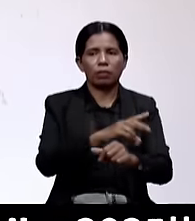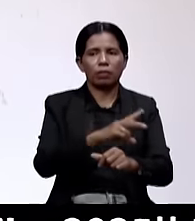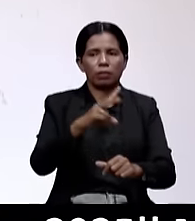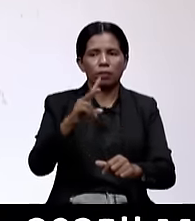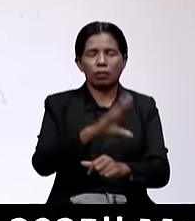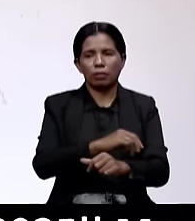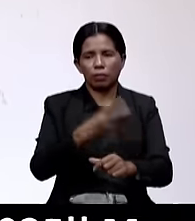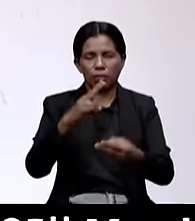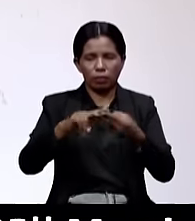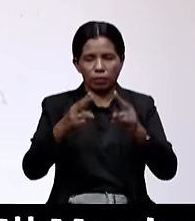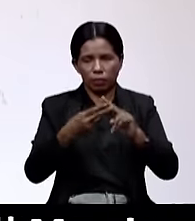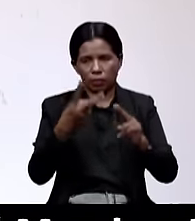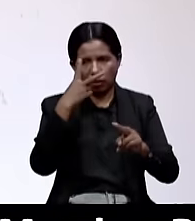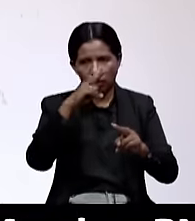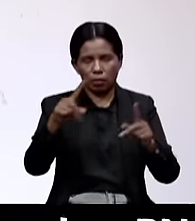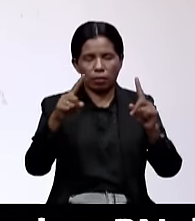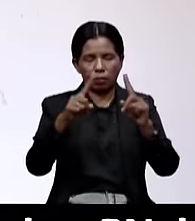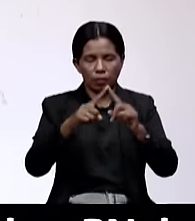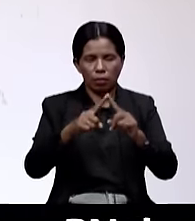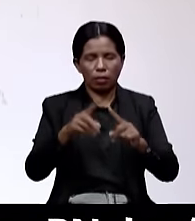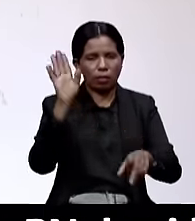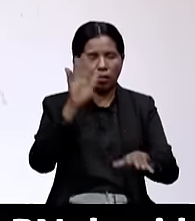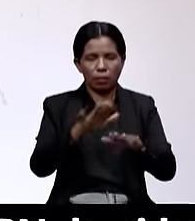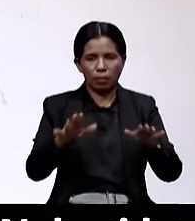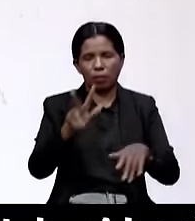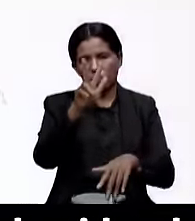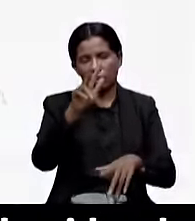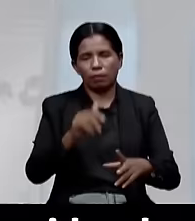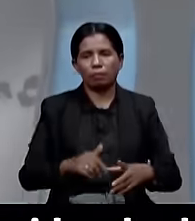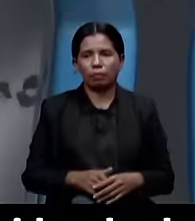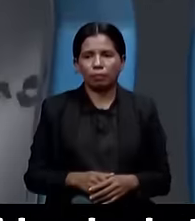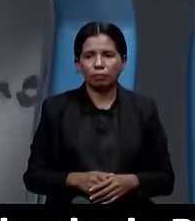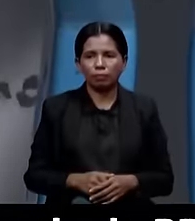ne observação durante ne ba alen nem dolo.